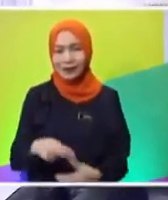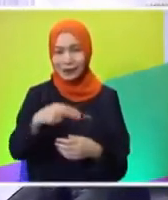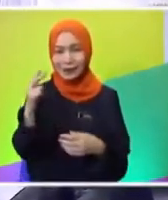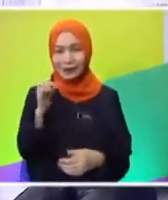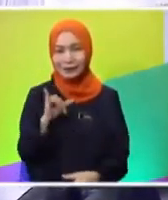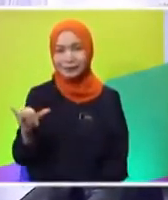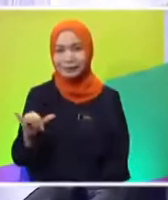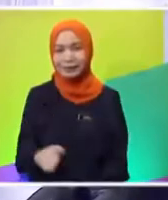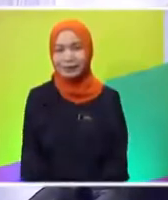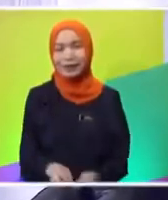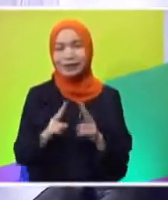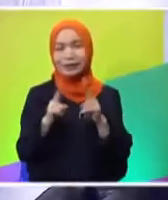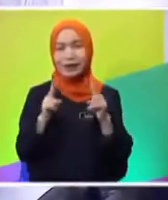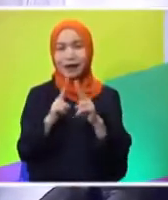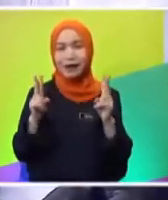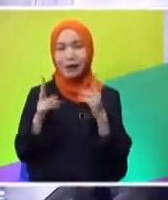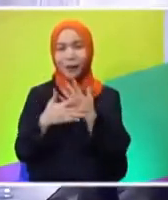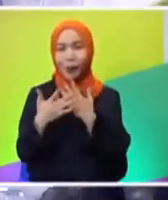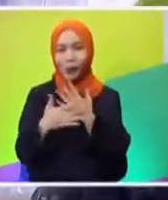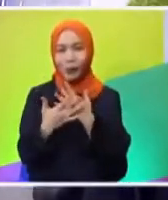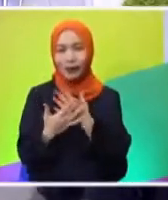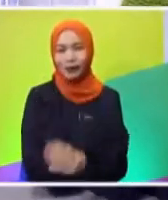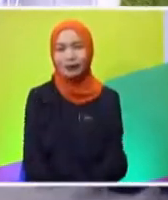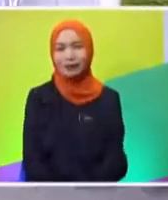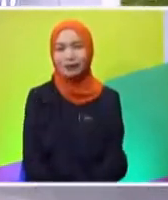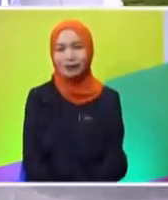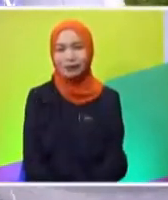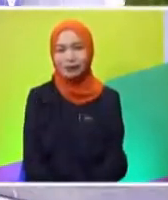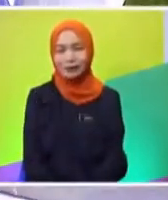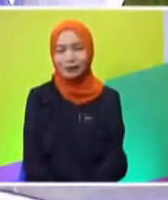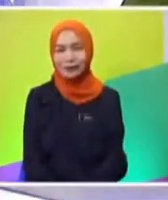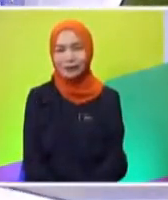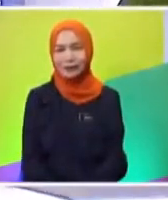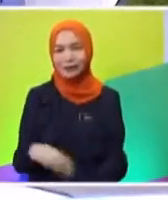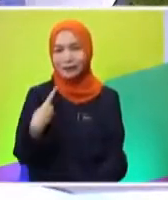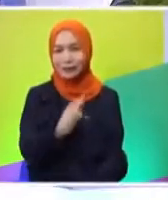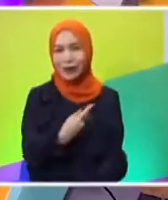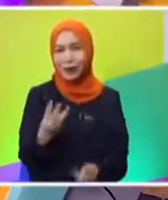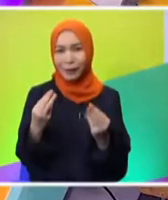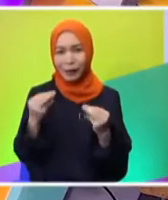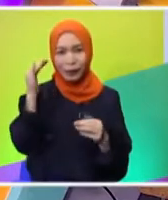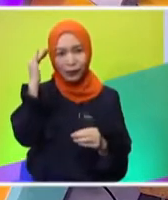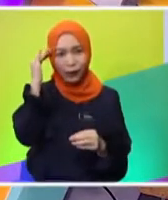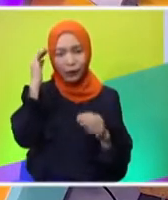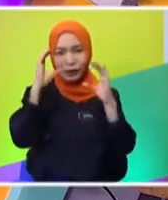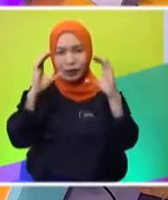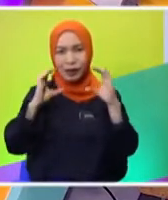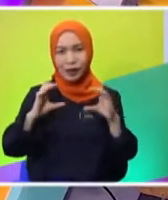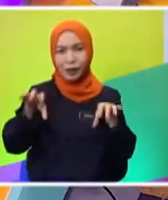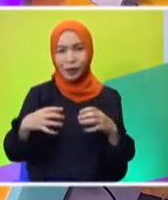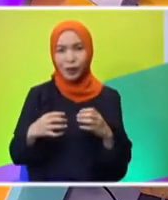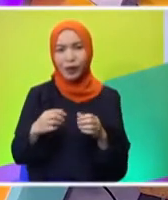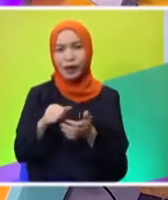Canyon sangat mudah sih banget kita cuman atau macam cari membuat acak sentuh macam mana asasnya